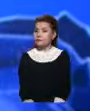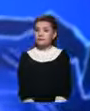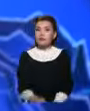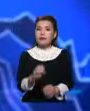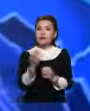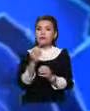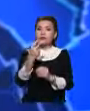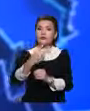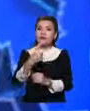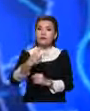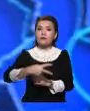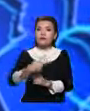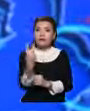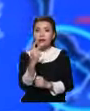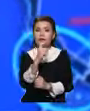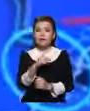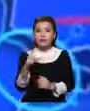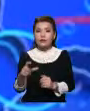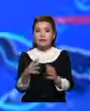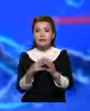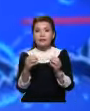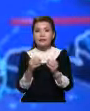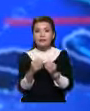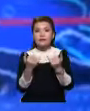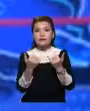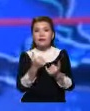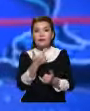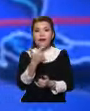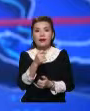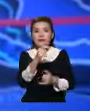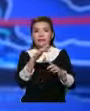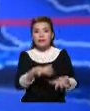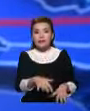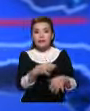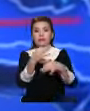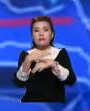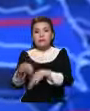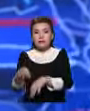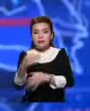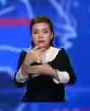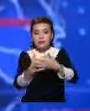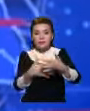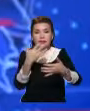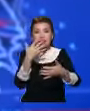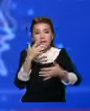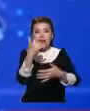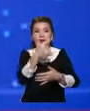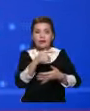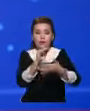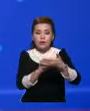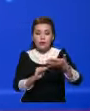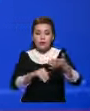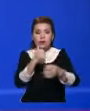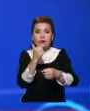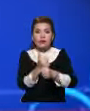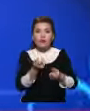Еще 122 казахстанца и члены их семей покинут сегодня сектор Газа через Египет. Все они в списке иностранных граждан, опубликованным Главным